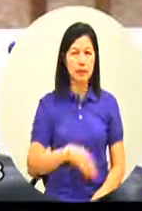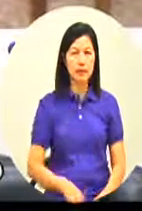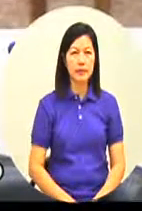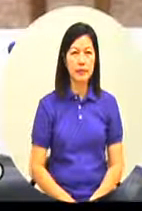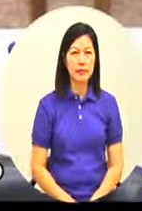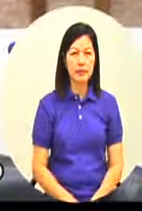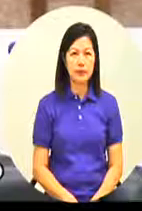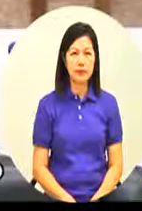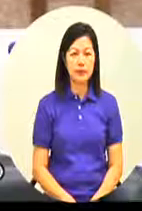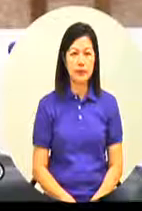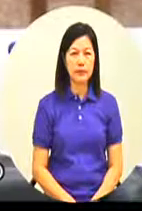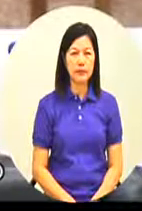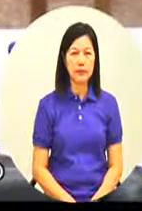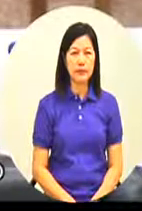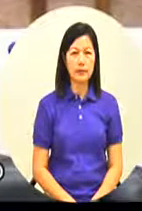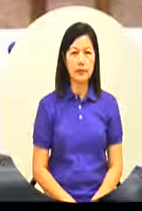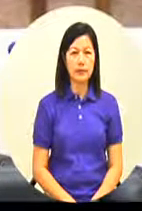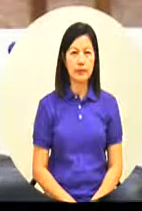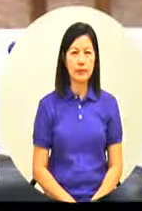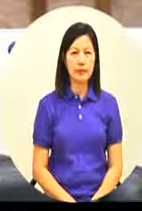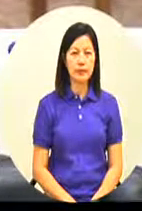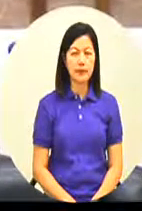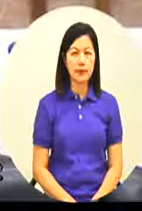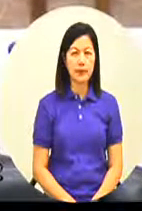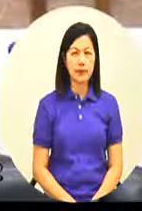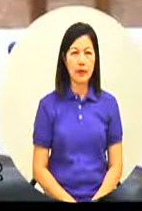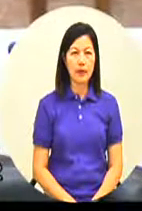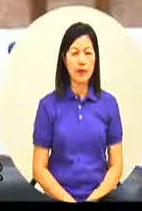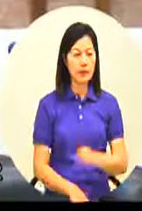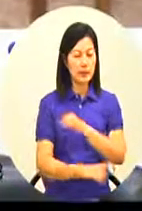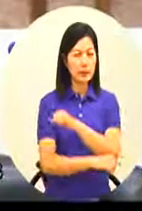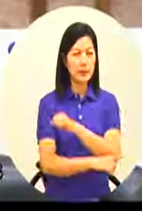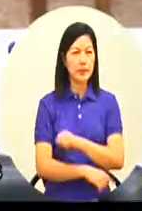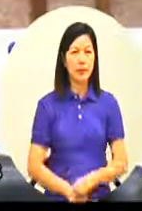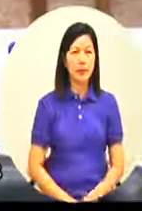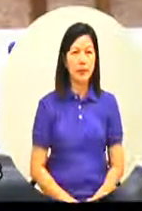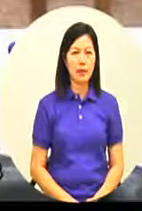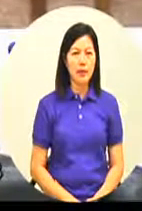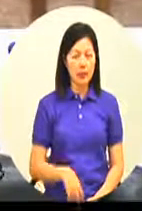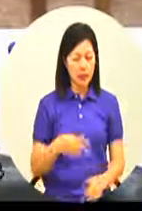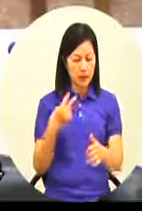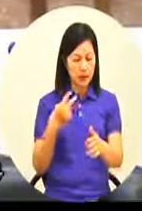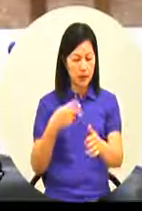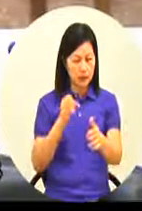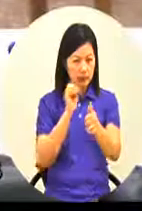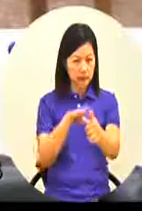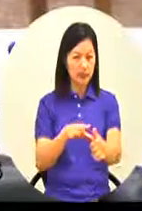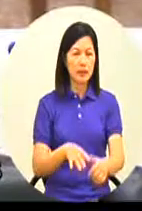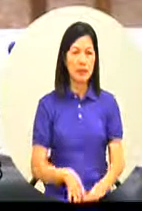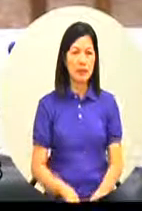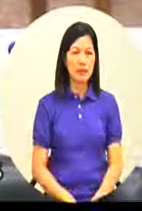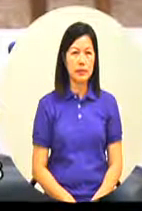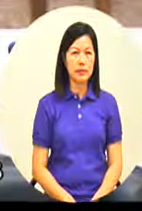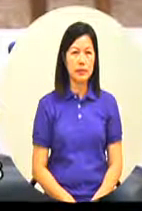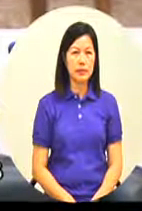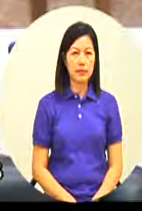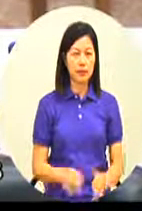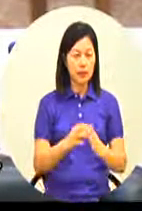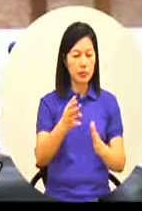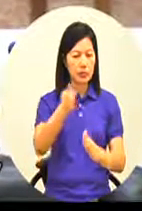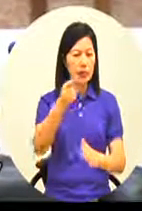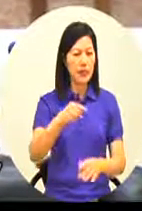做公平啦，你都要好心怎样？那最后一个，我要跟赵局长讲说，局长，你的